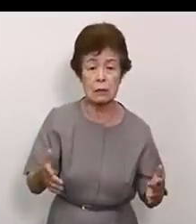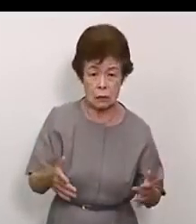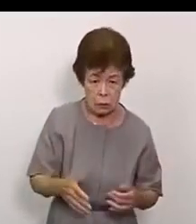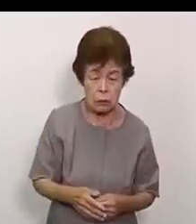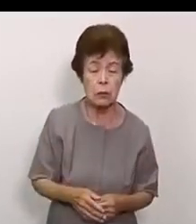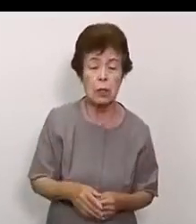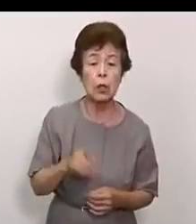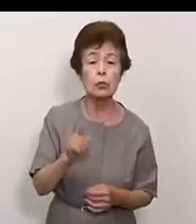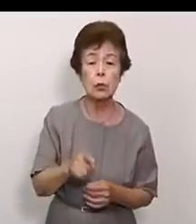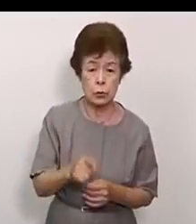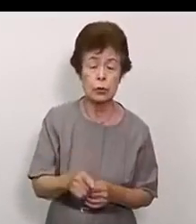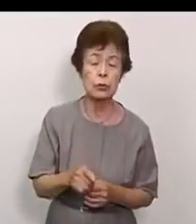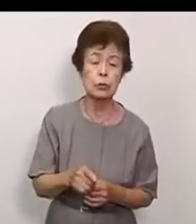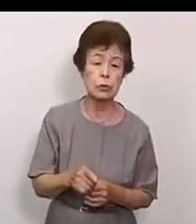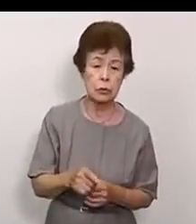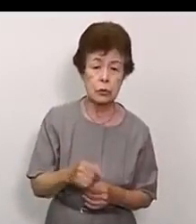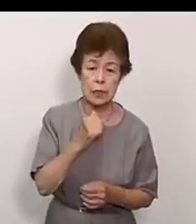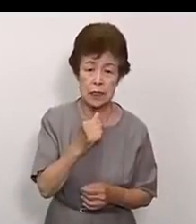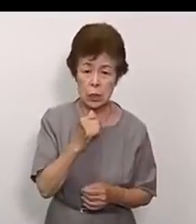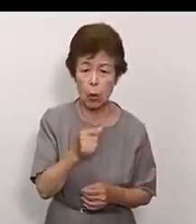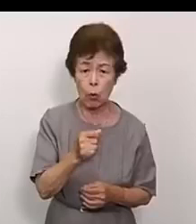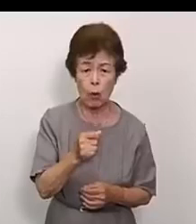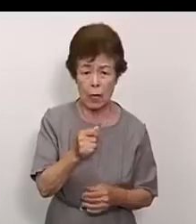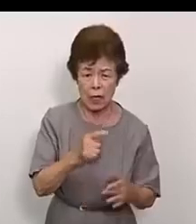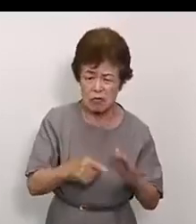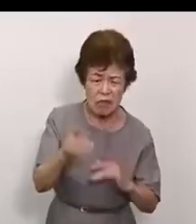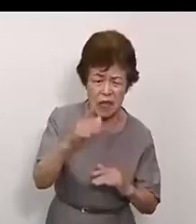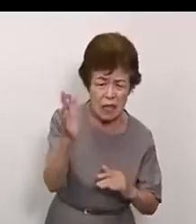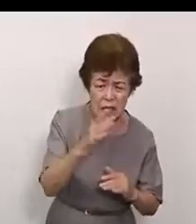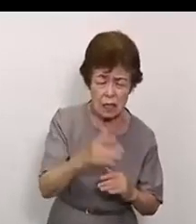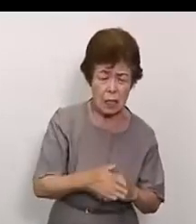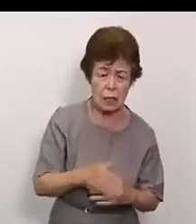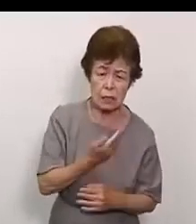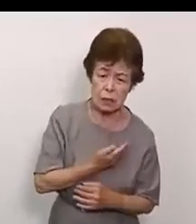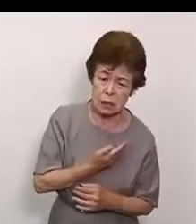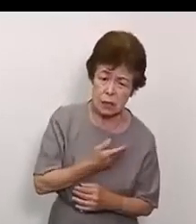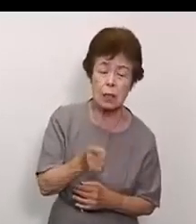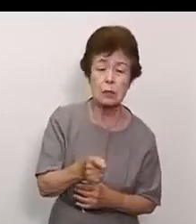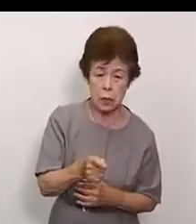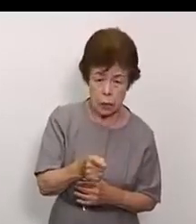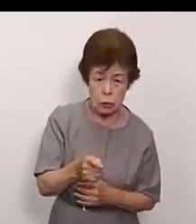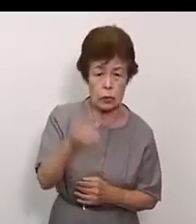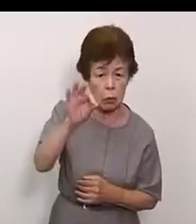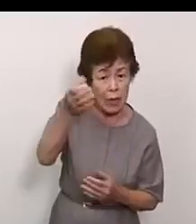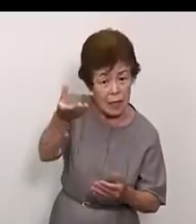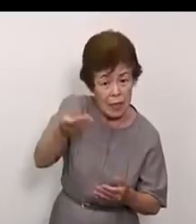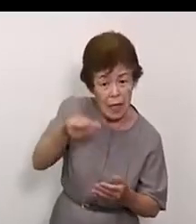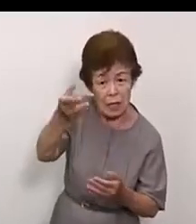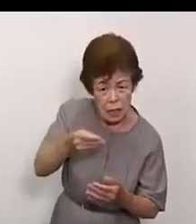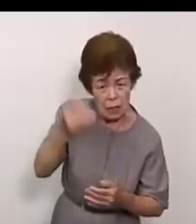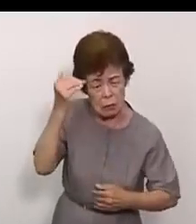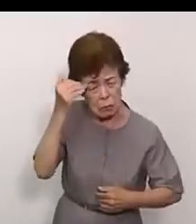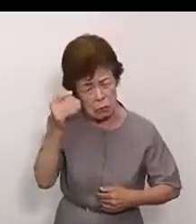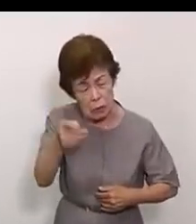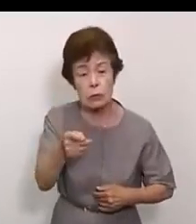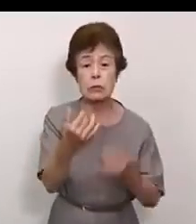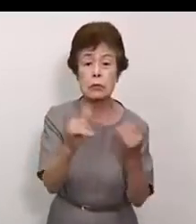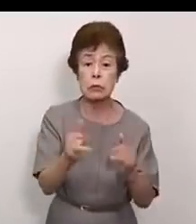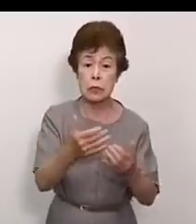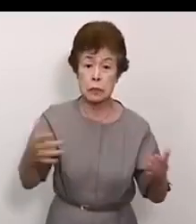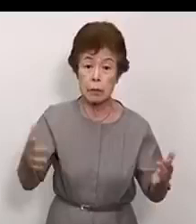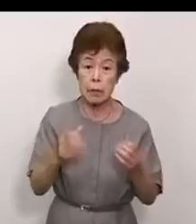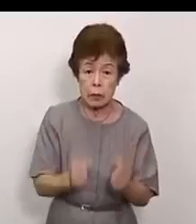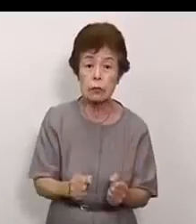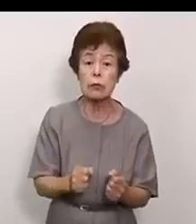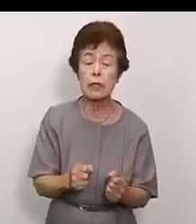っていて、はい、貧困から抜け出せなくなったり、まあ、そこからその多重債務に陥ったりっていう人は今いるわけですよね。で、